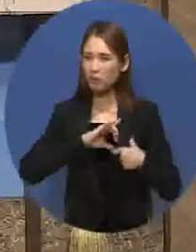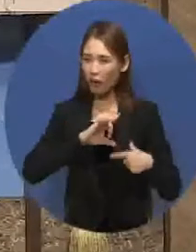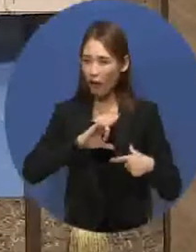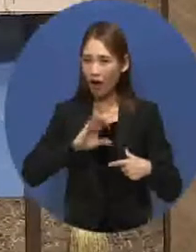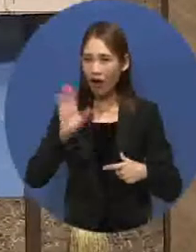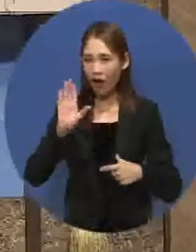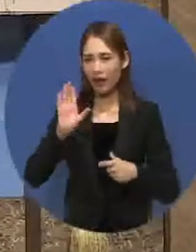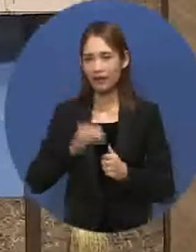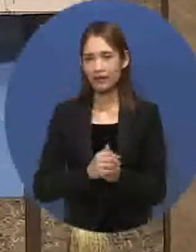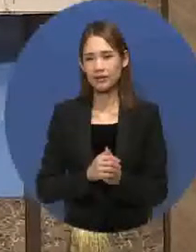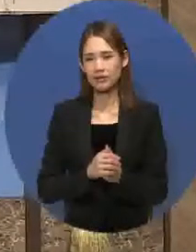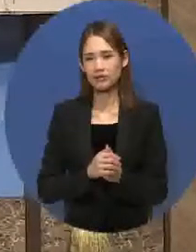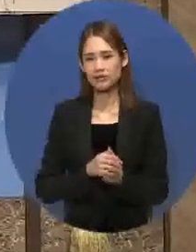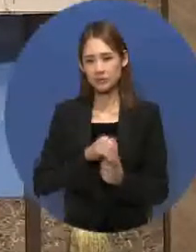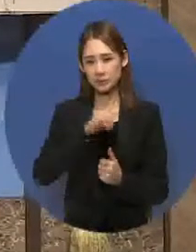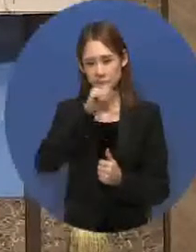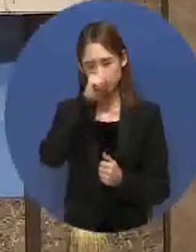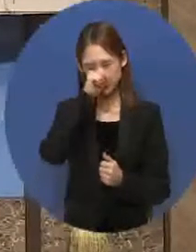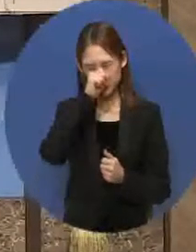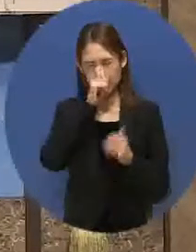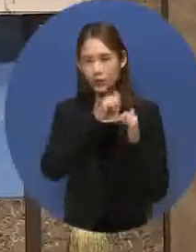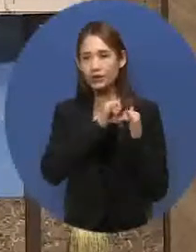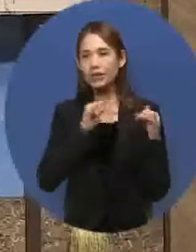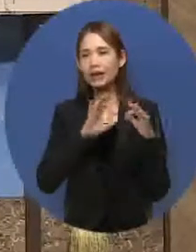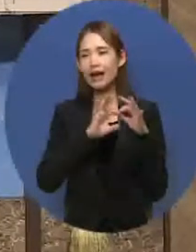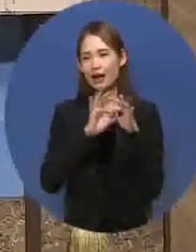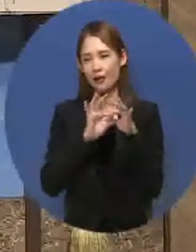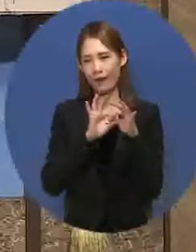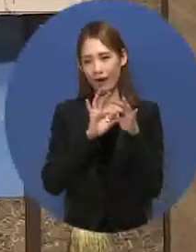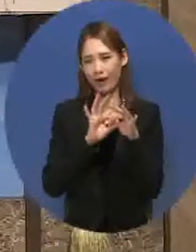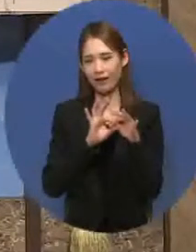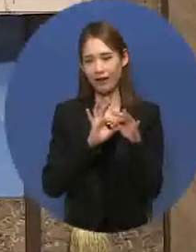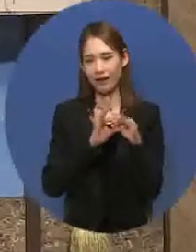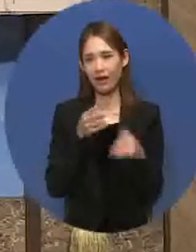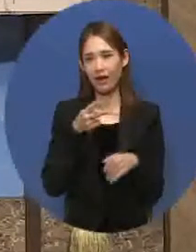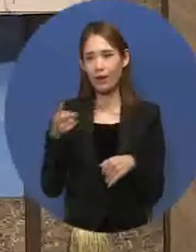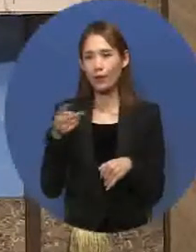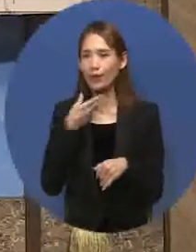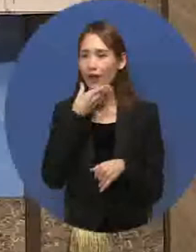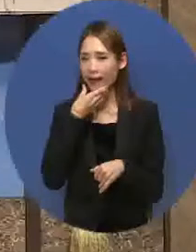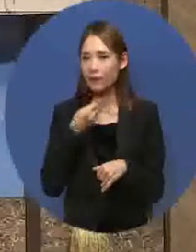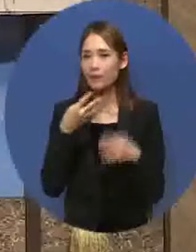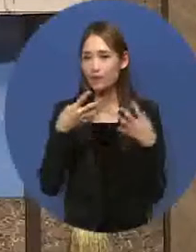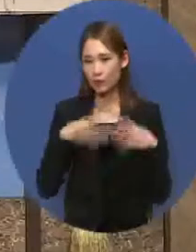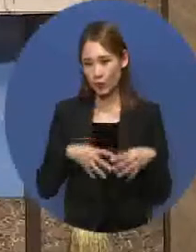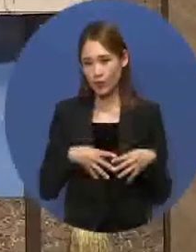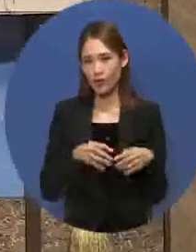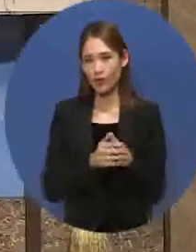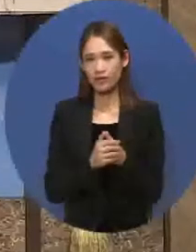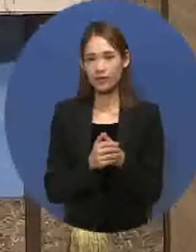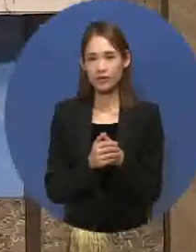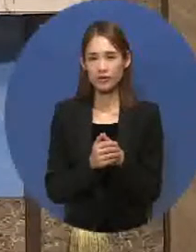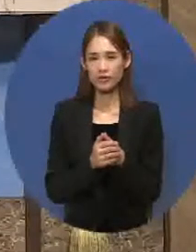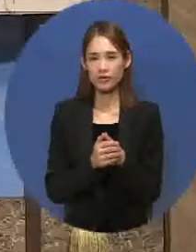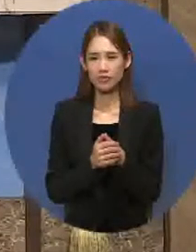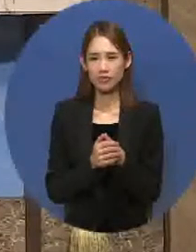아니고 좋은 인간관계더라. 행복의 조건이. 그래서 노인들은